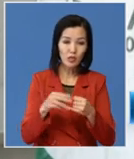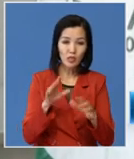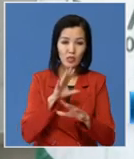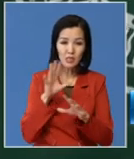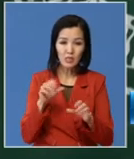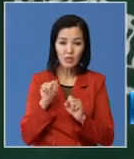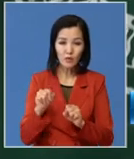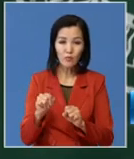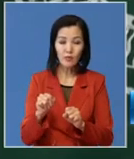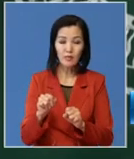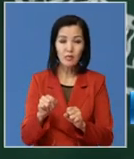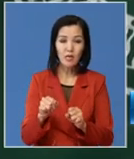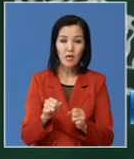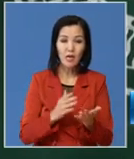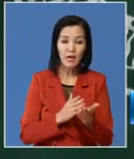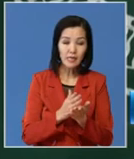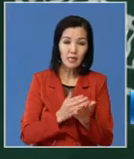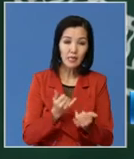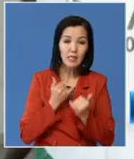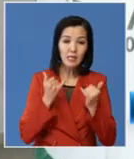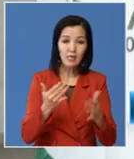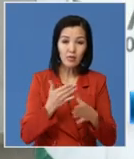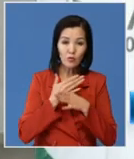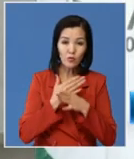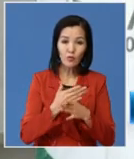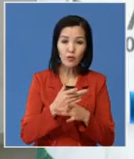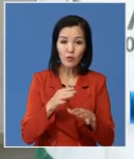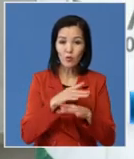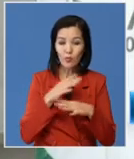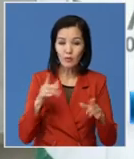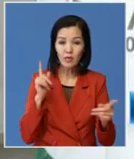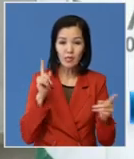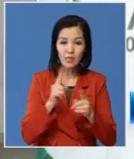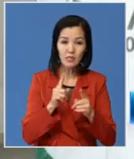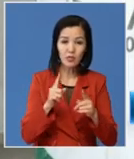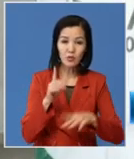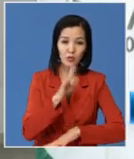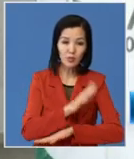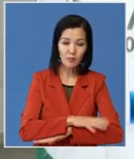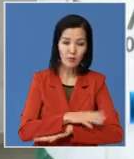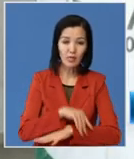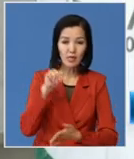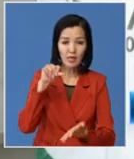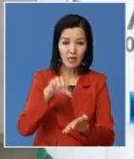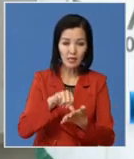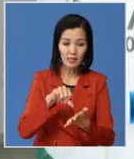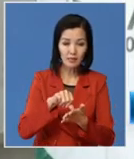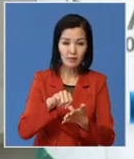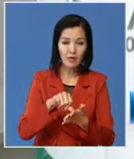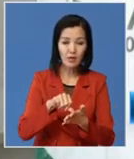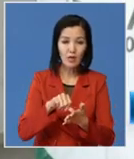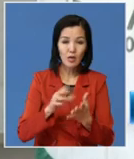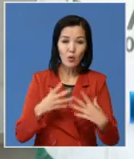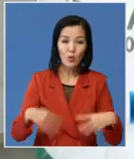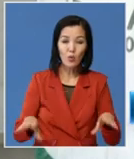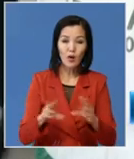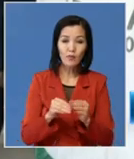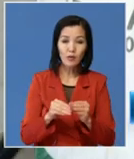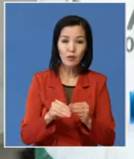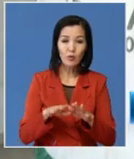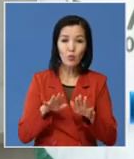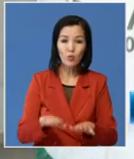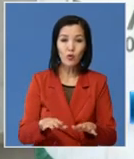қызықтақ. Сондықтан Шоқ жұлдыз ізімен экспедициясындағыларда қапалда біраз аялдады. Алған әсерлері естіп білгендері